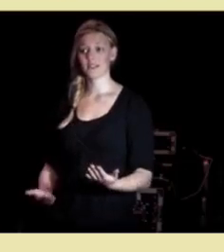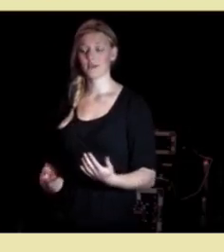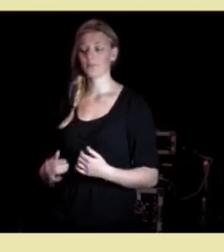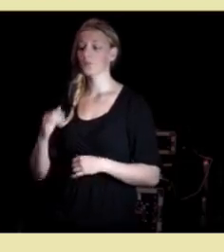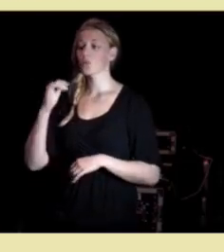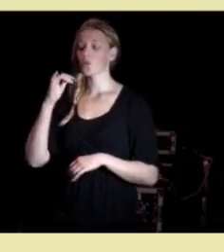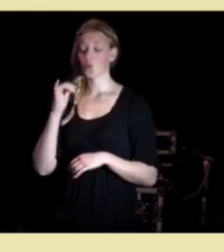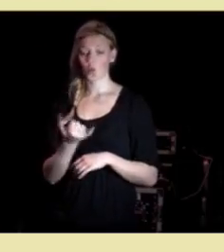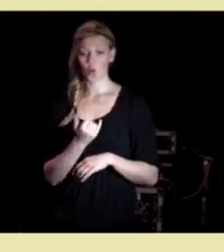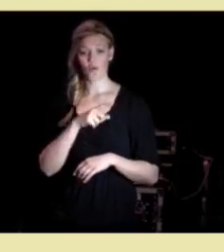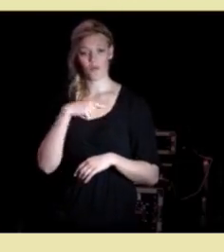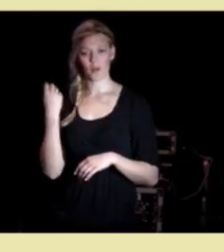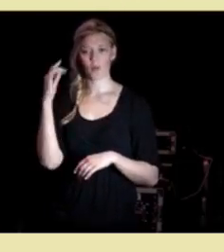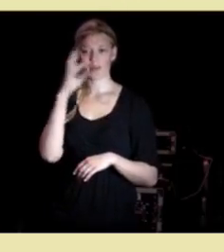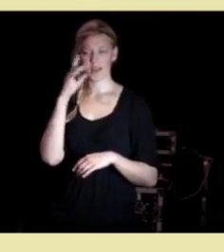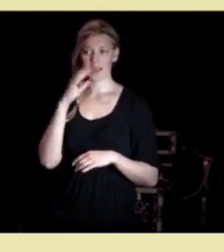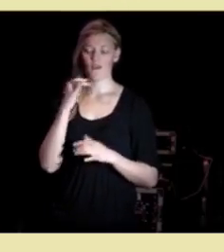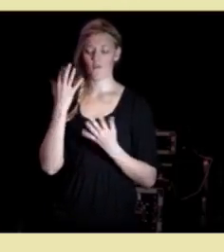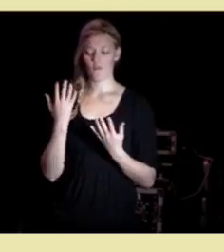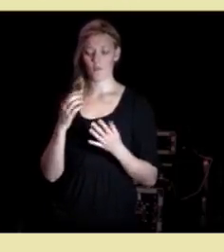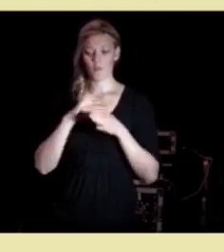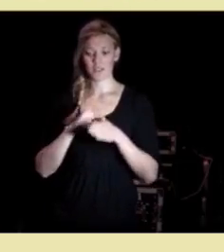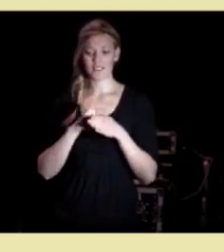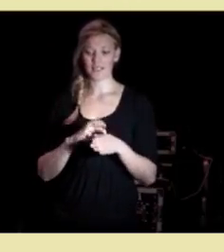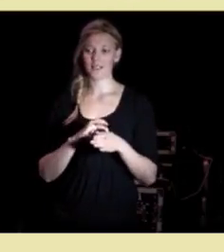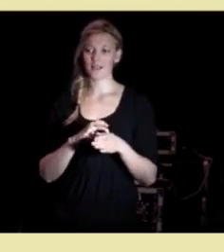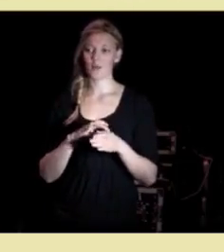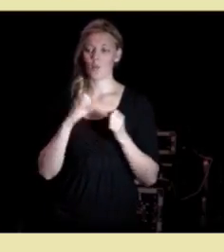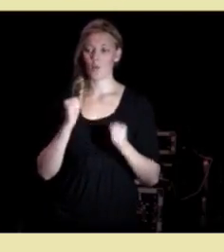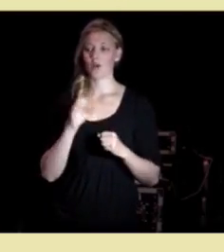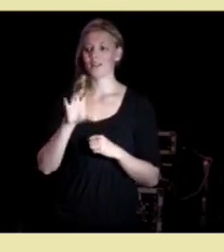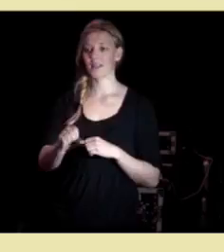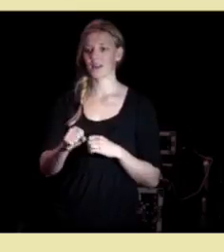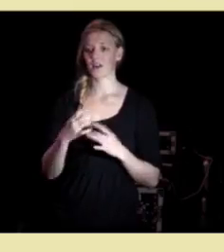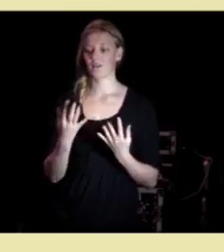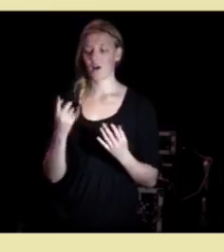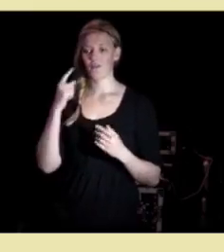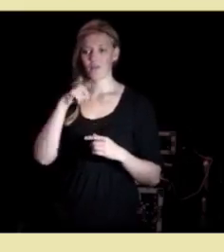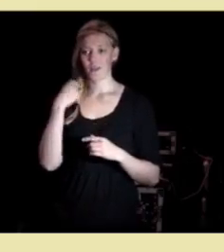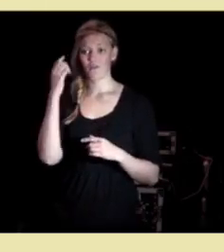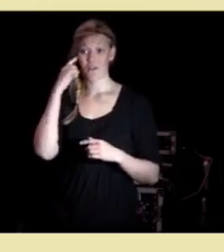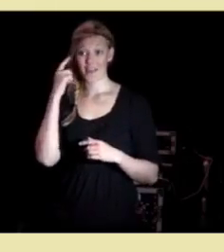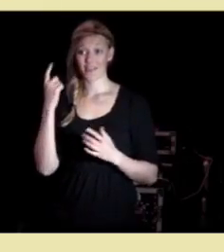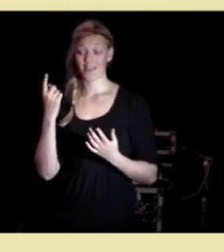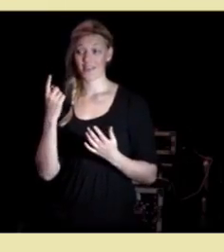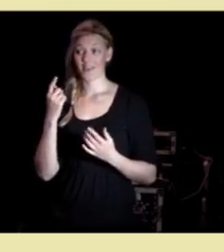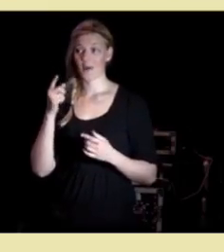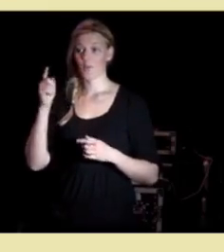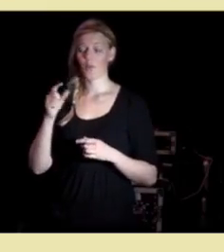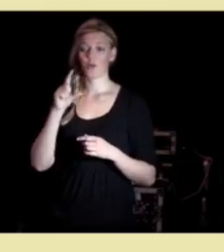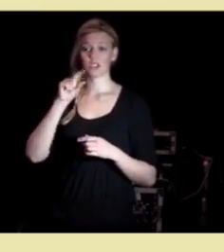betyr at vi må tenke gjennom at pasienter må ha tilgang på noe vi vet noe om. Her har man gjort det ved